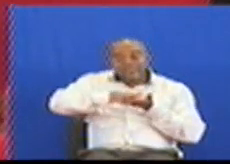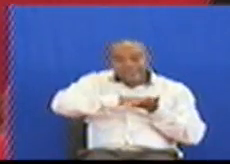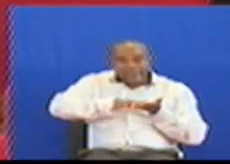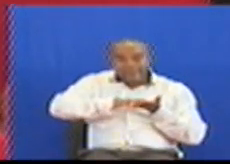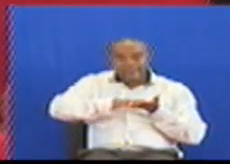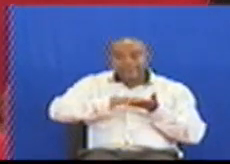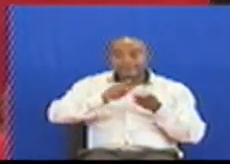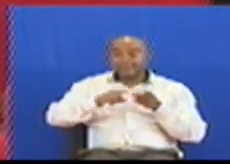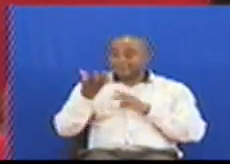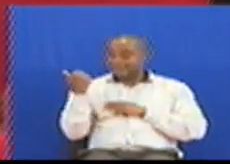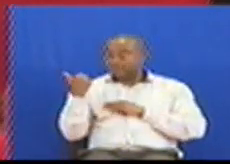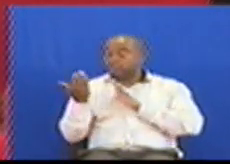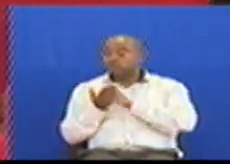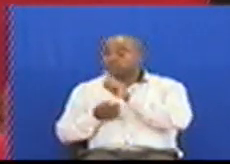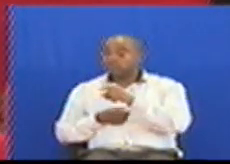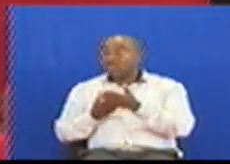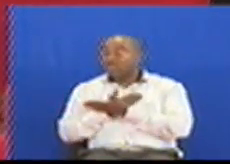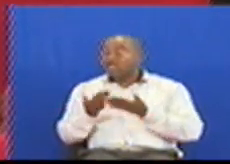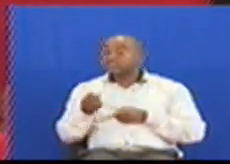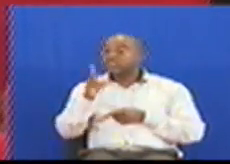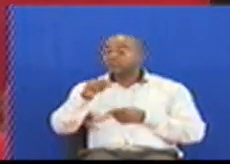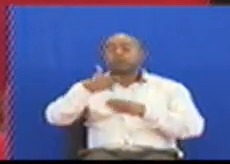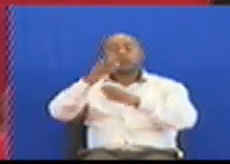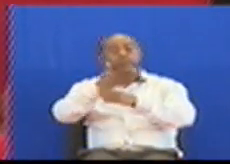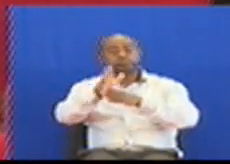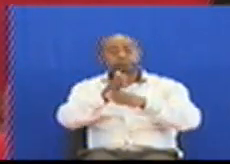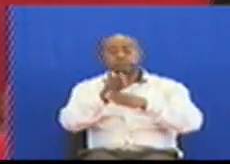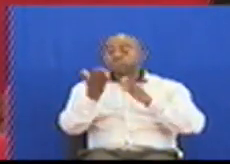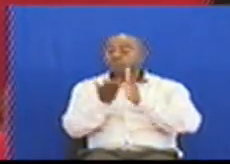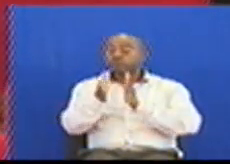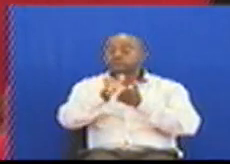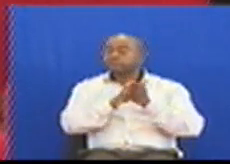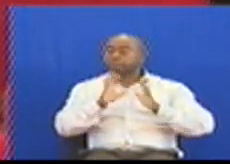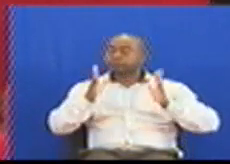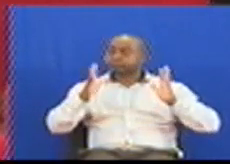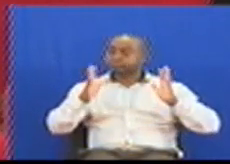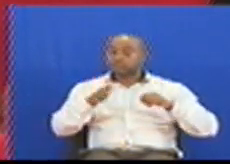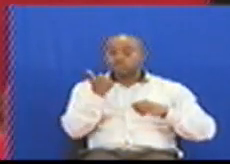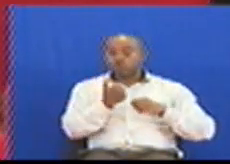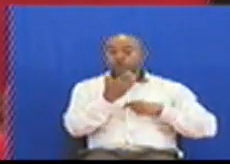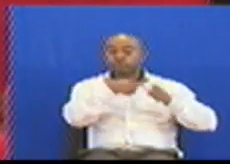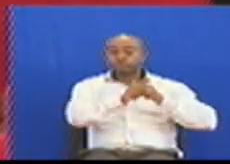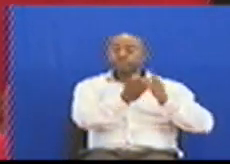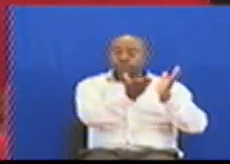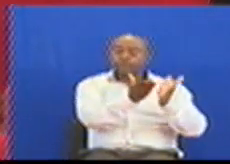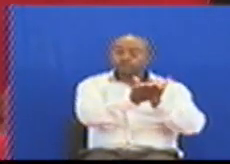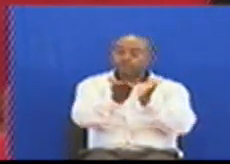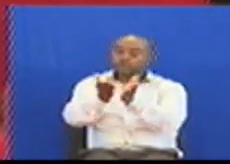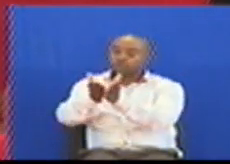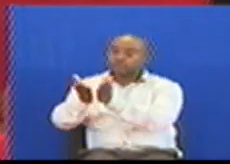nyingine hazina pesa zimeweza kukarabatiwa na watoto wanasoma shule. Na nishukuru